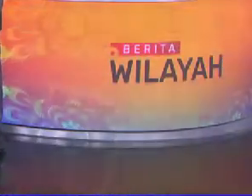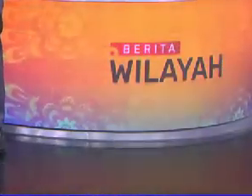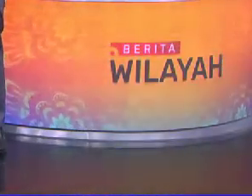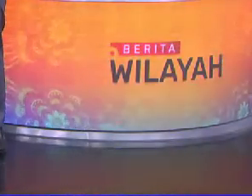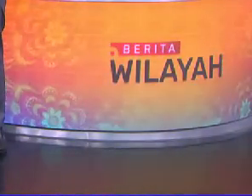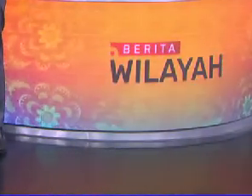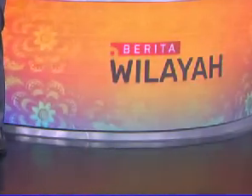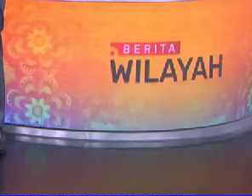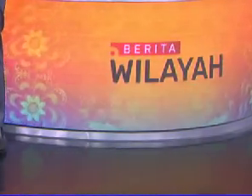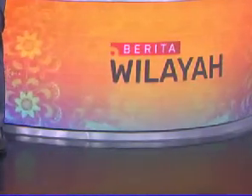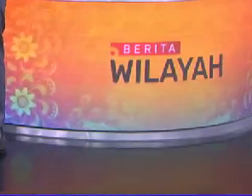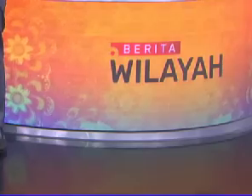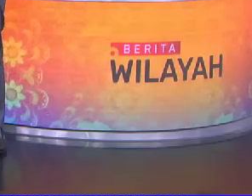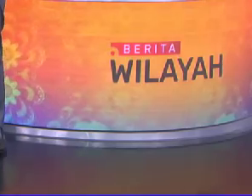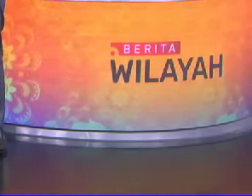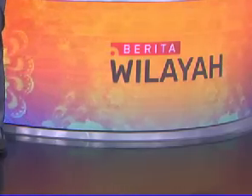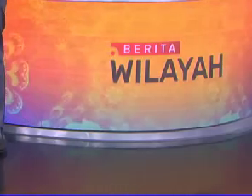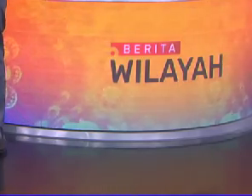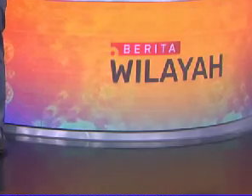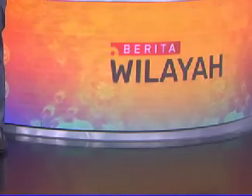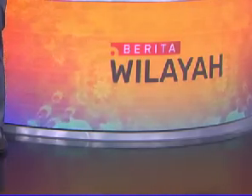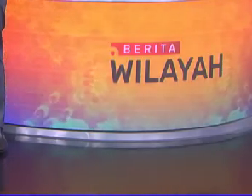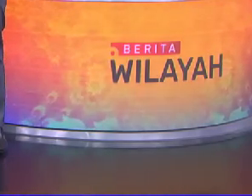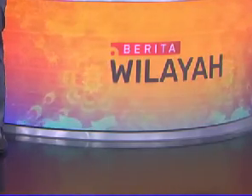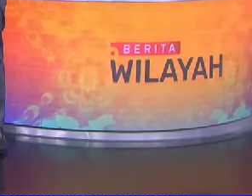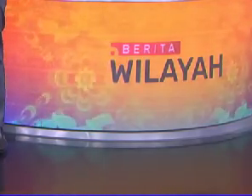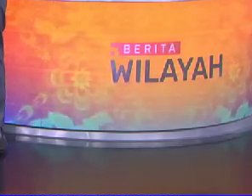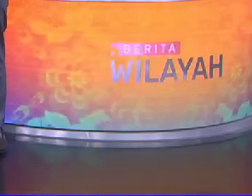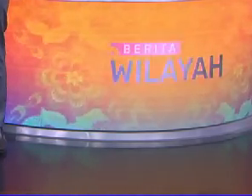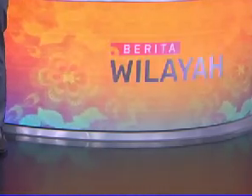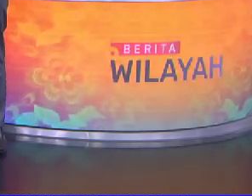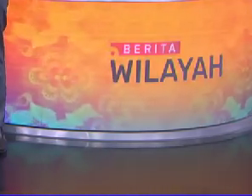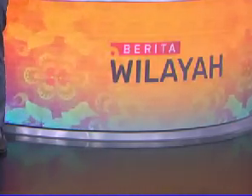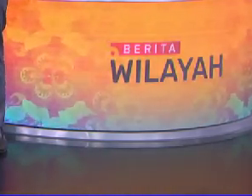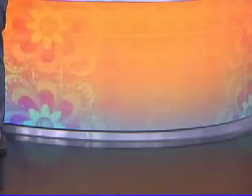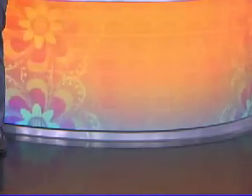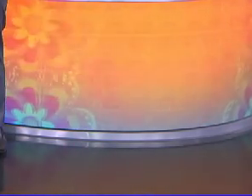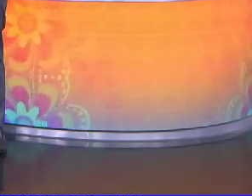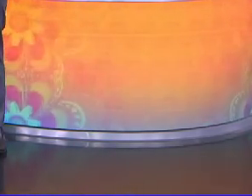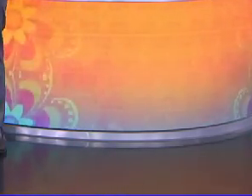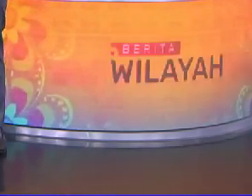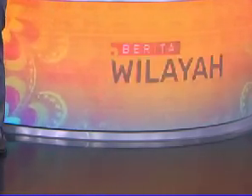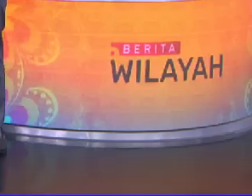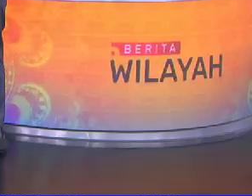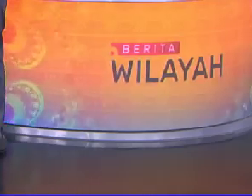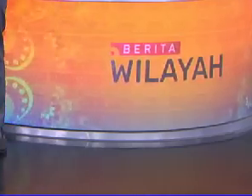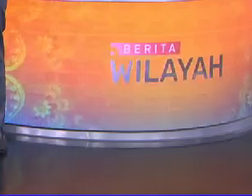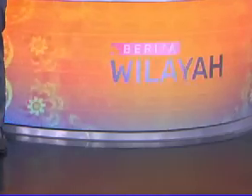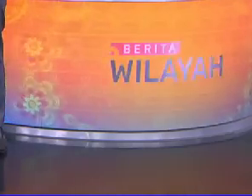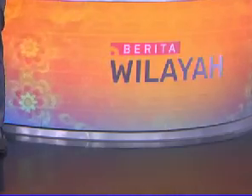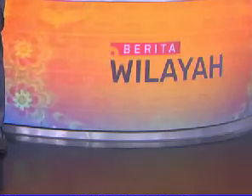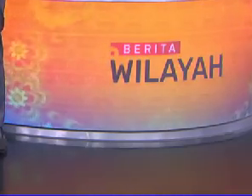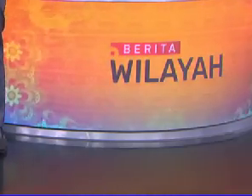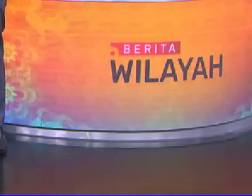Assalamualaikum dan salam perpaduan berita wilayah edisi sabtu 7 Januari 2023 membawakan laporan terkini